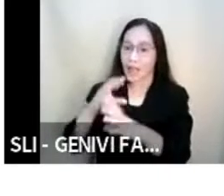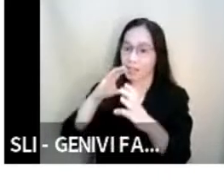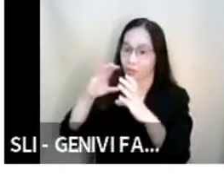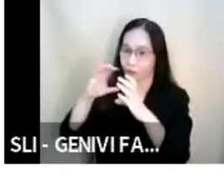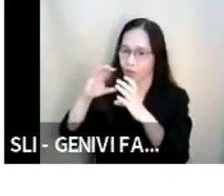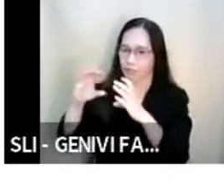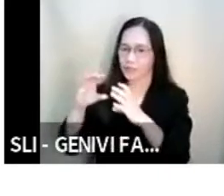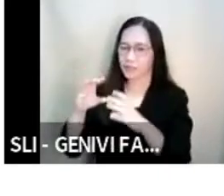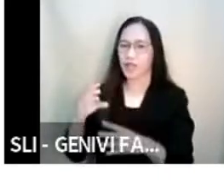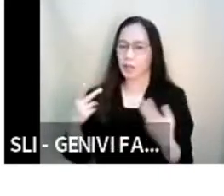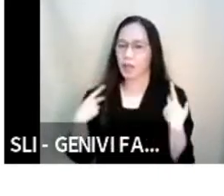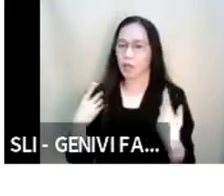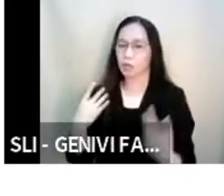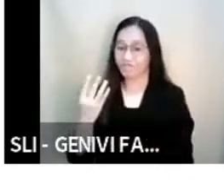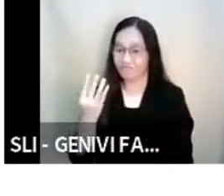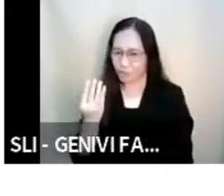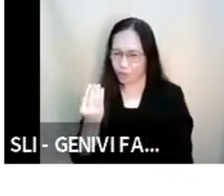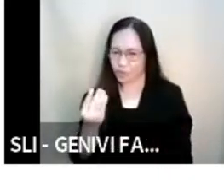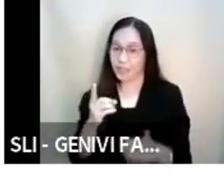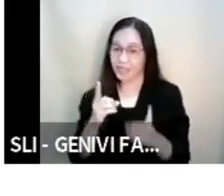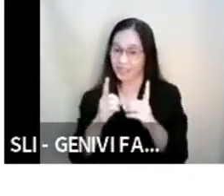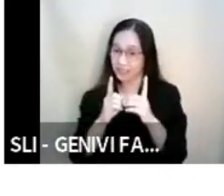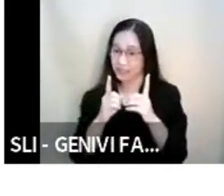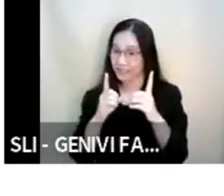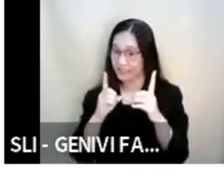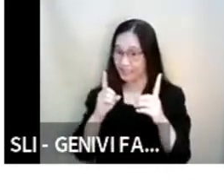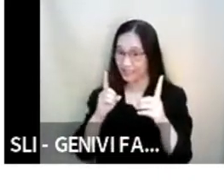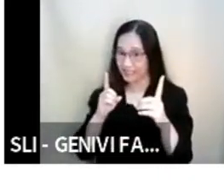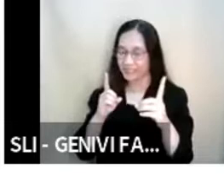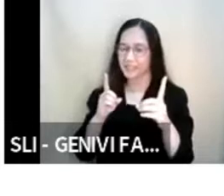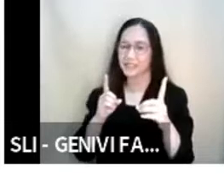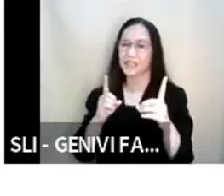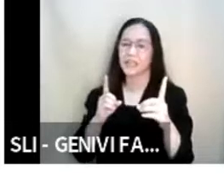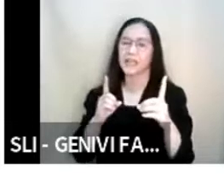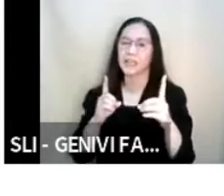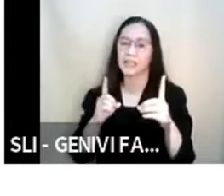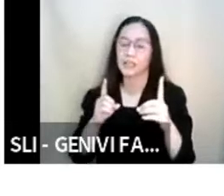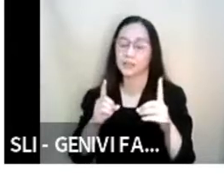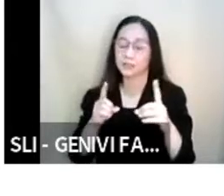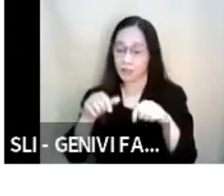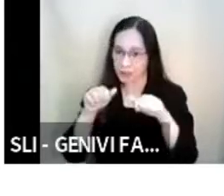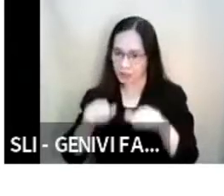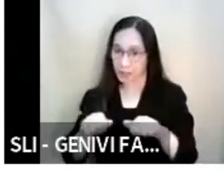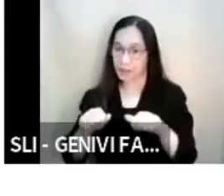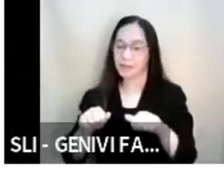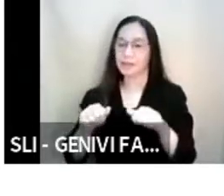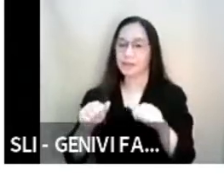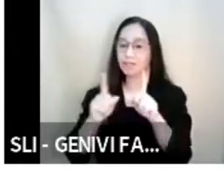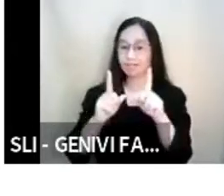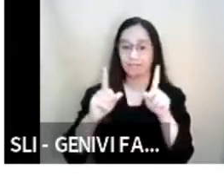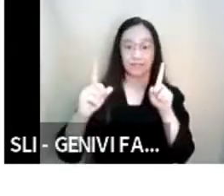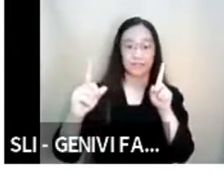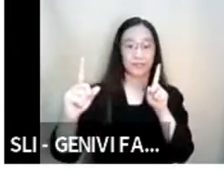konting distance, no? Ano ba tawag natin doon? Merong yung tamang proximity when talking to another